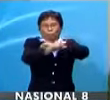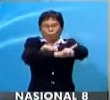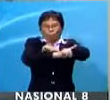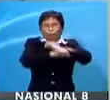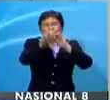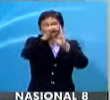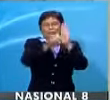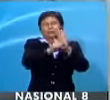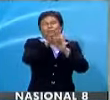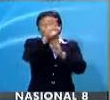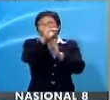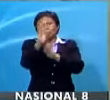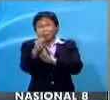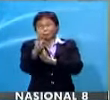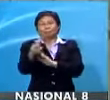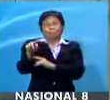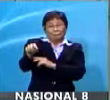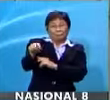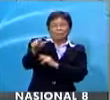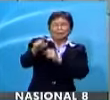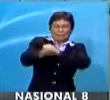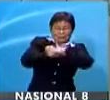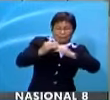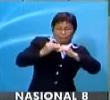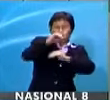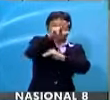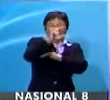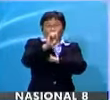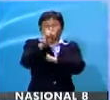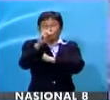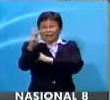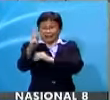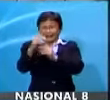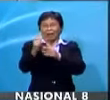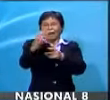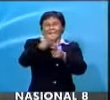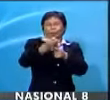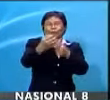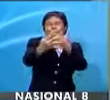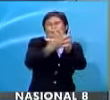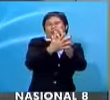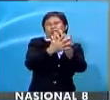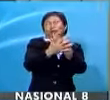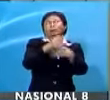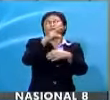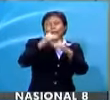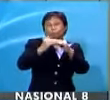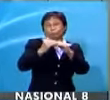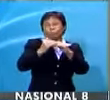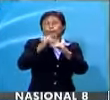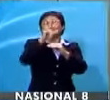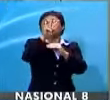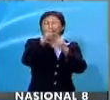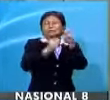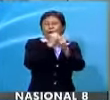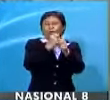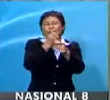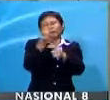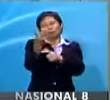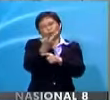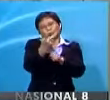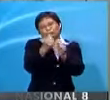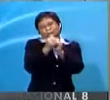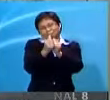seksyen 96 iaitu denda maksimum r30,000 atau penjara maksimum dua tahun atau kedua-duanya